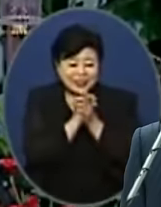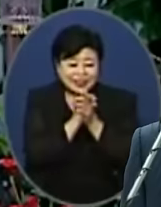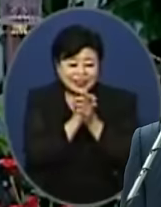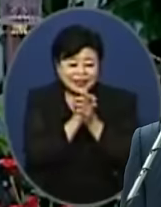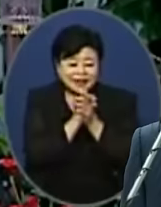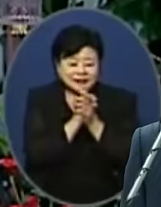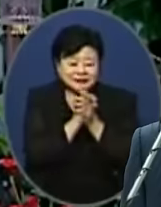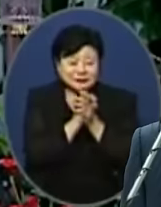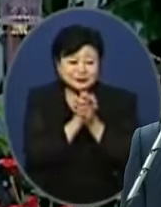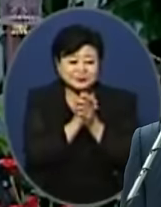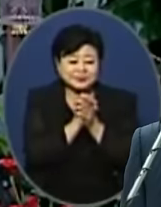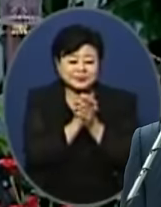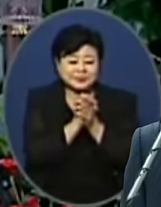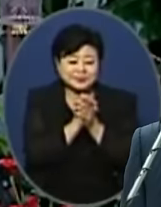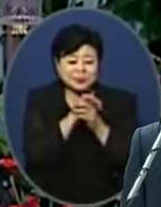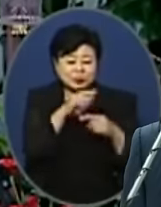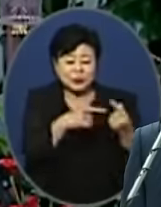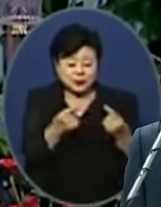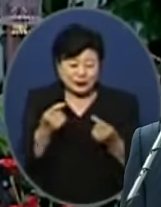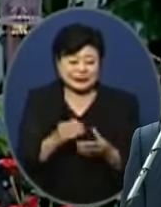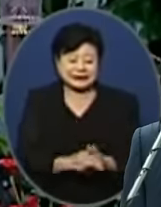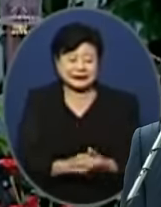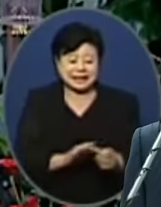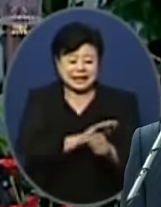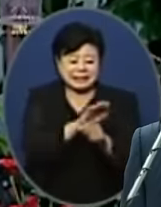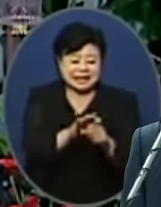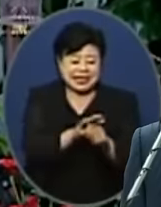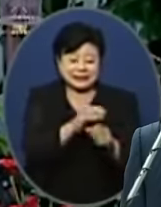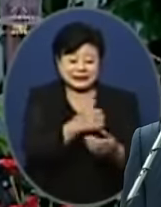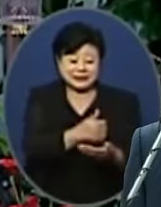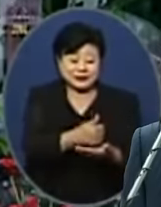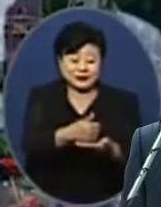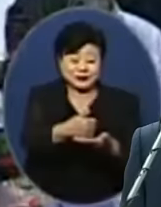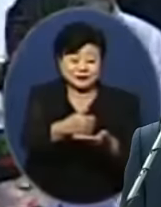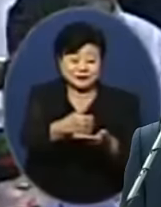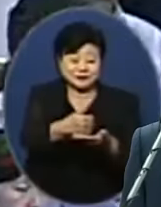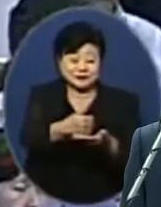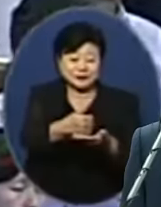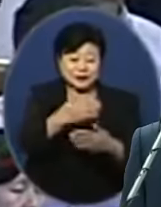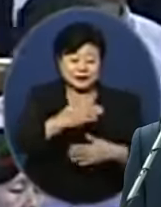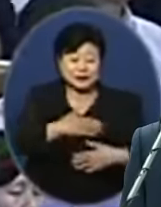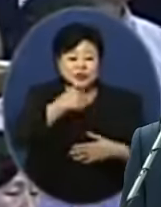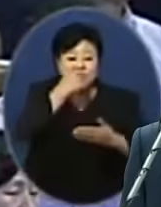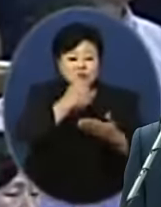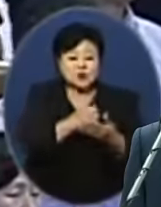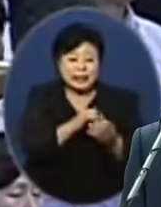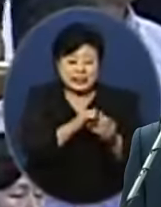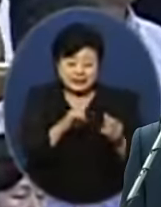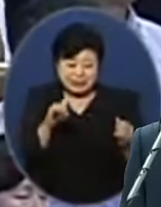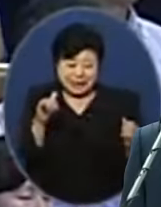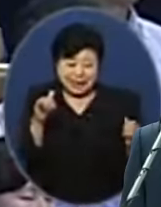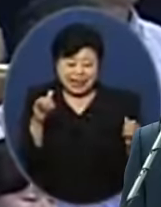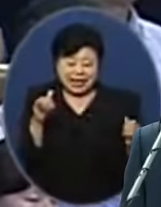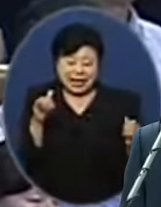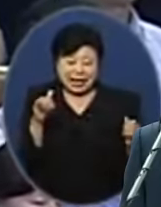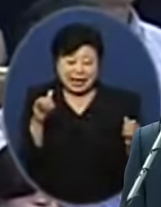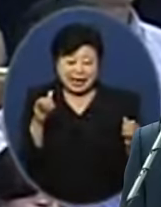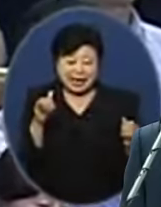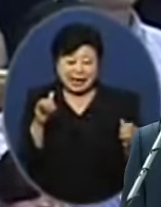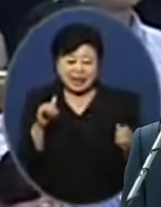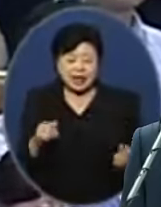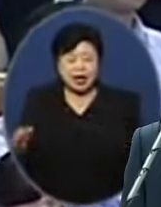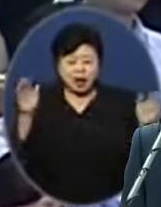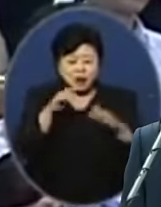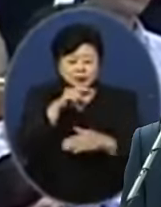일어나신 여러분은 나의 기도를 따라서 해주십시오. 사랑하신 주님, 저는 죄인입니다.